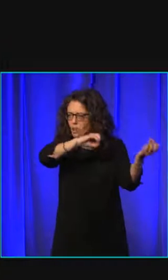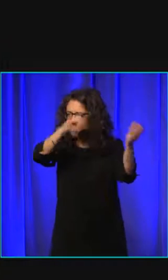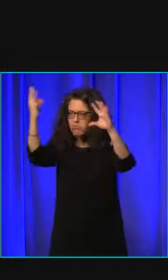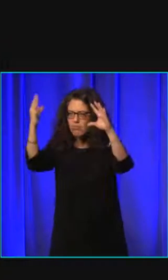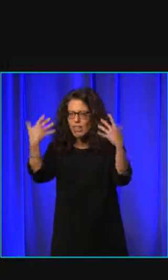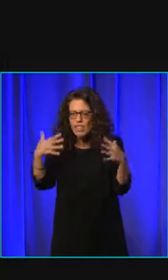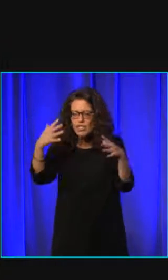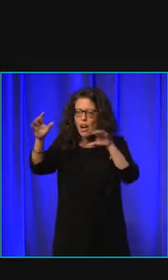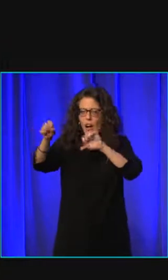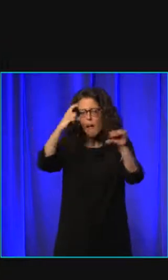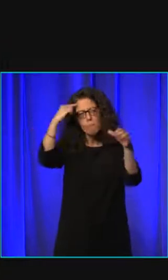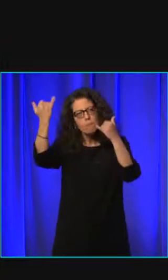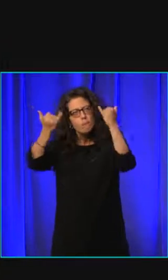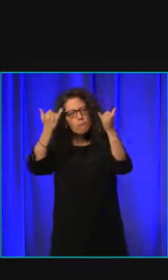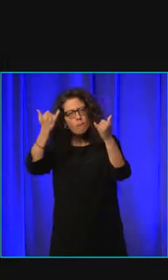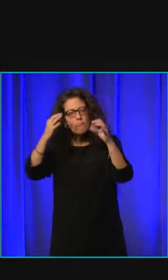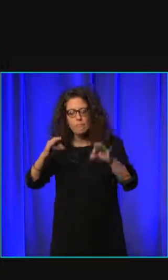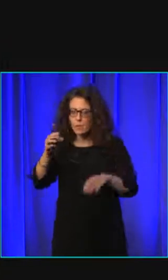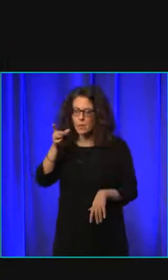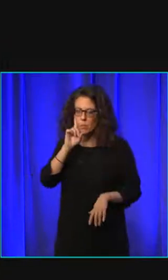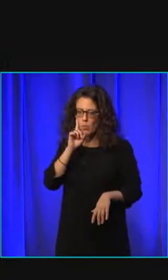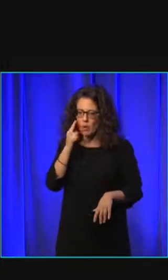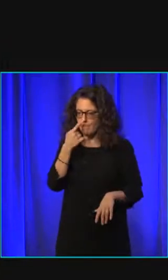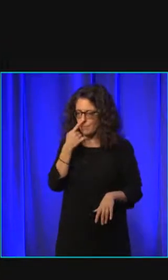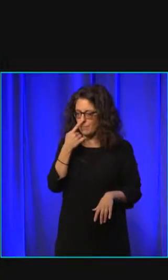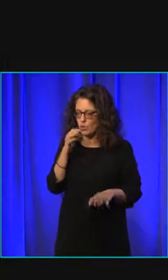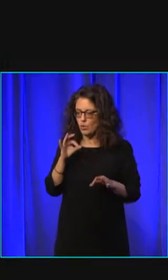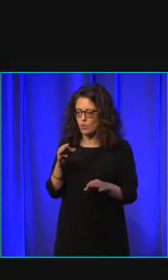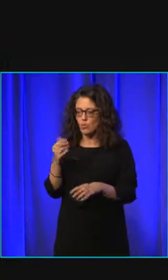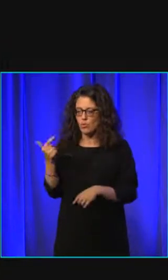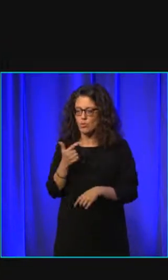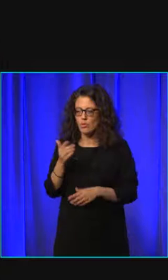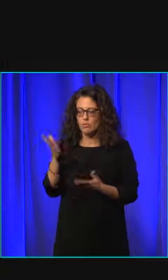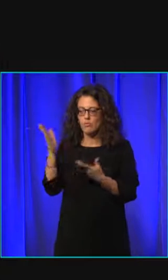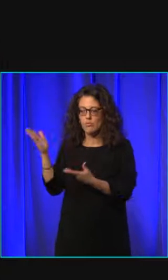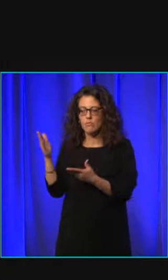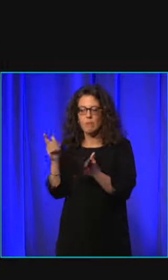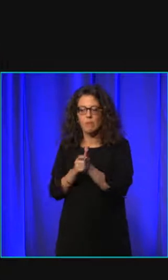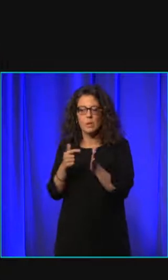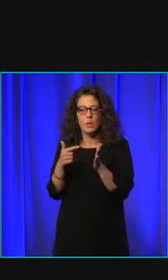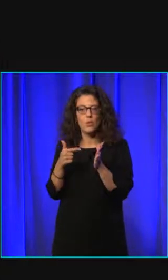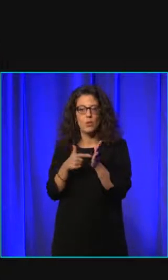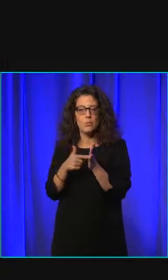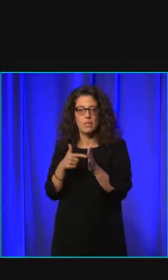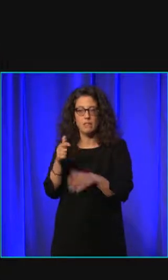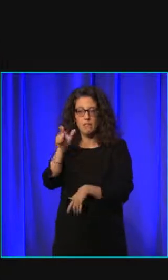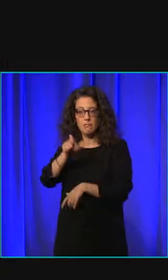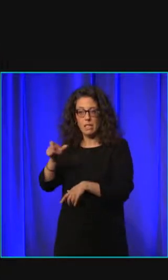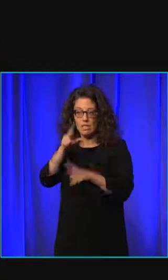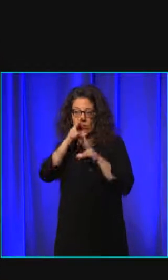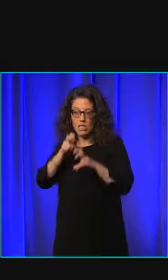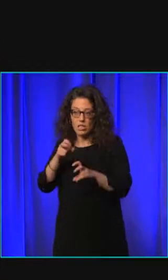Pourquoi ? Parce qu'on estime, et notamment Cale et Hall, en 2000, que sans une